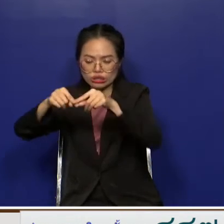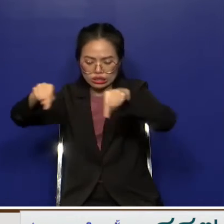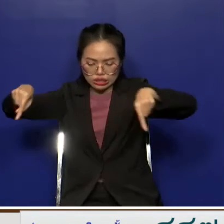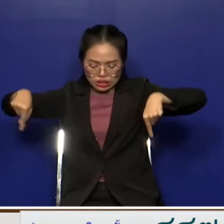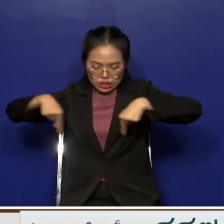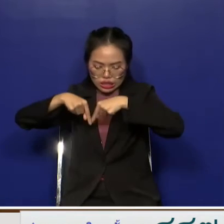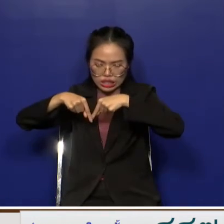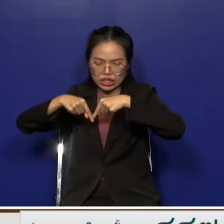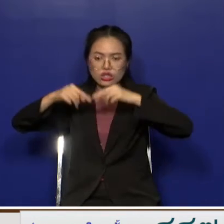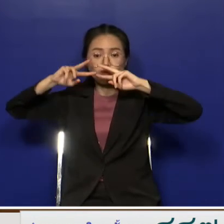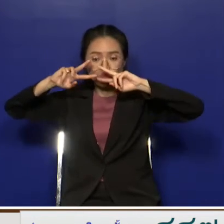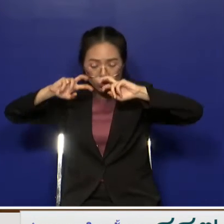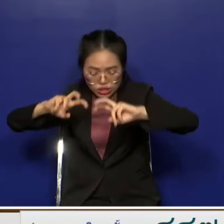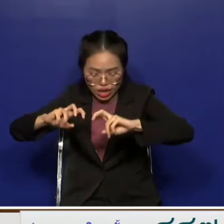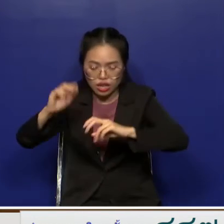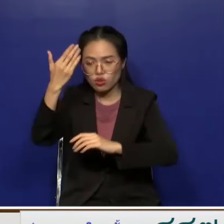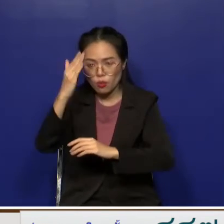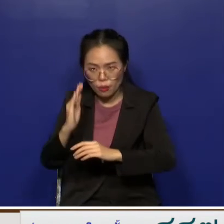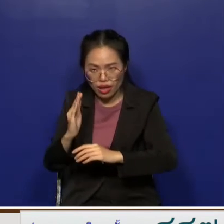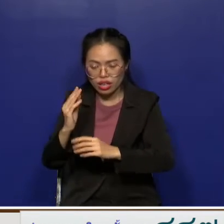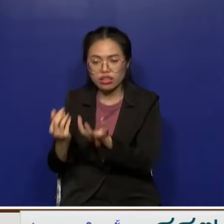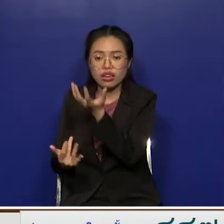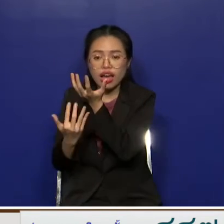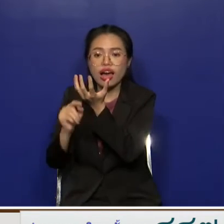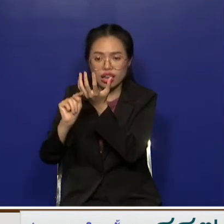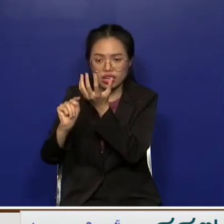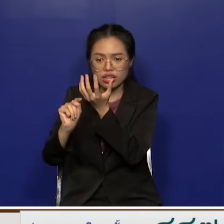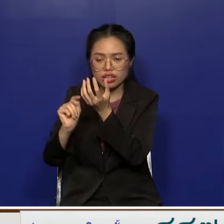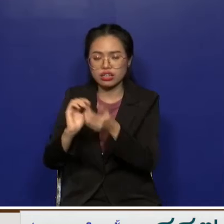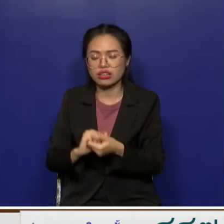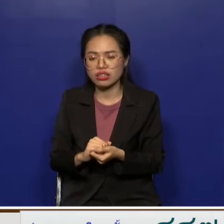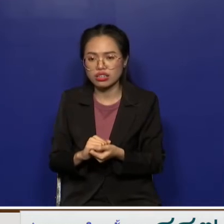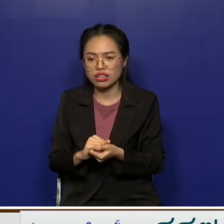จัยพืชกระท่อมเนี่ยนะครับที่ลงไปแล้วนะครับแล้ว